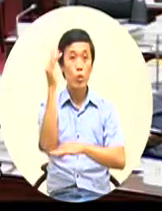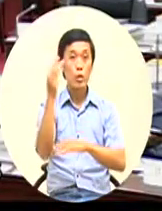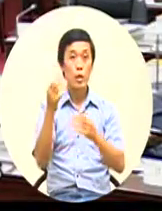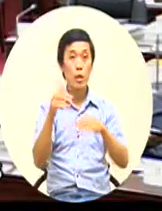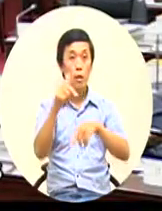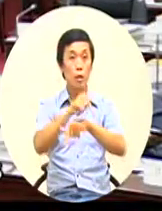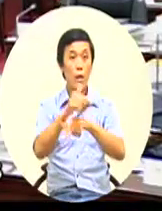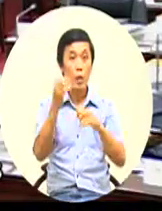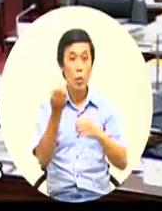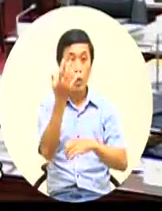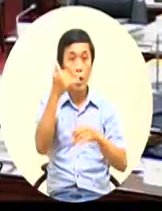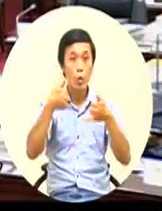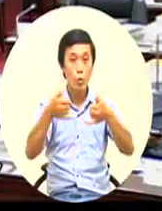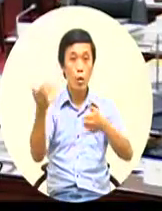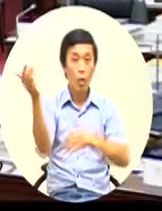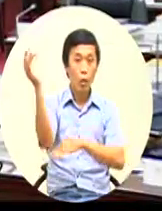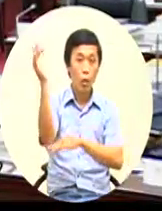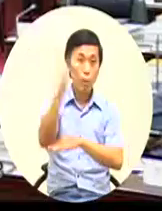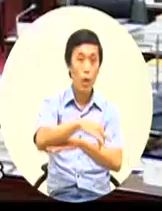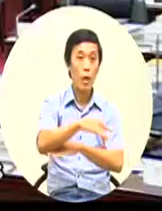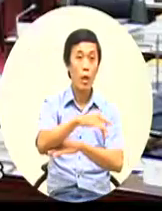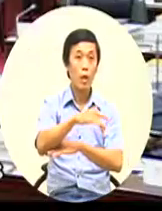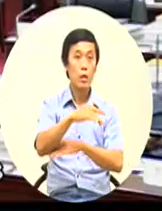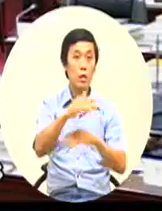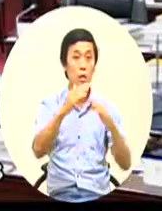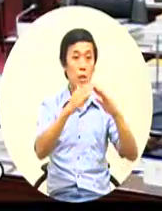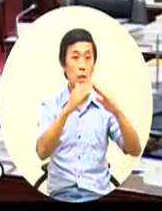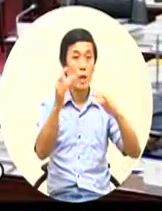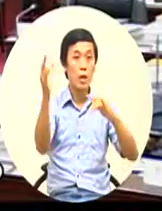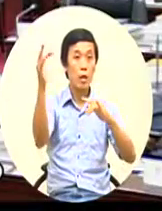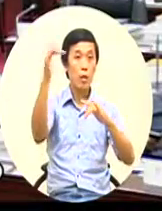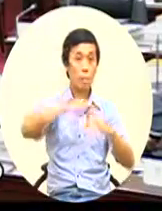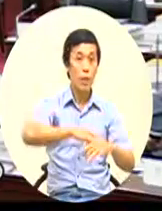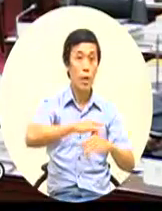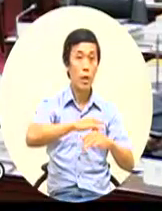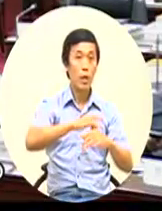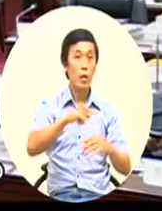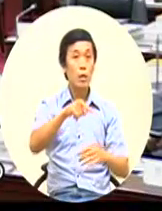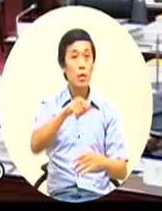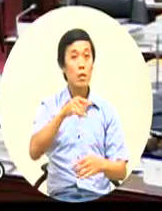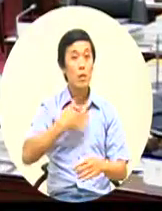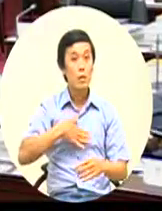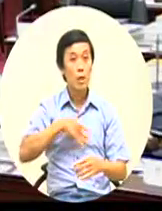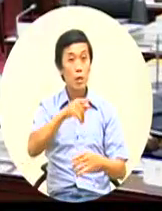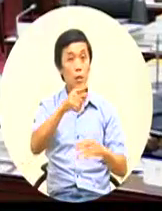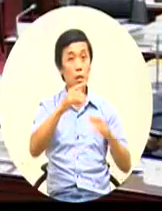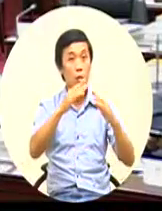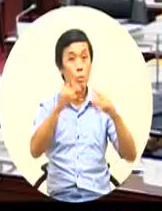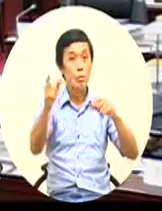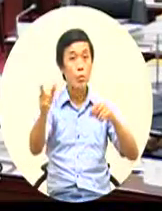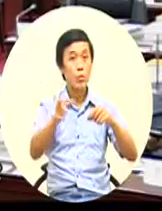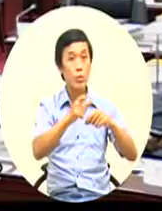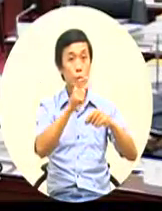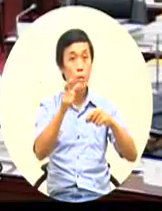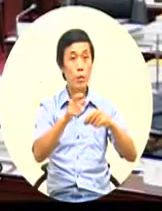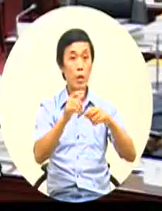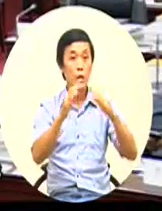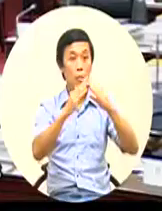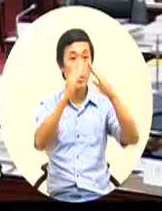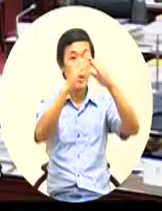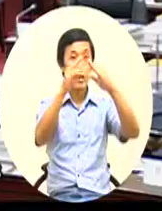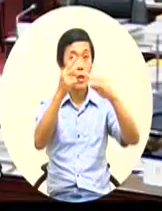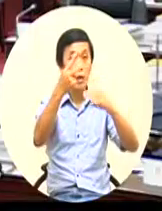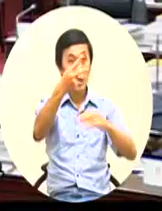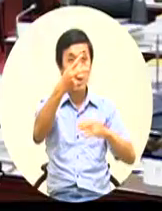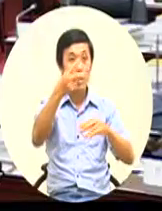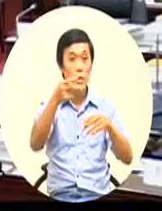树啊，规个砰倒去啊，住伫因家，对对正正，迄天住因家做通胎，对二楼入水入去，这要找